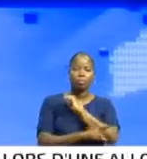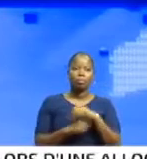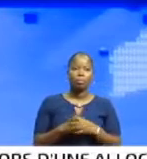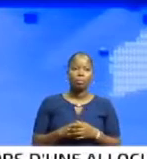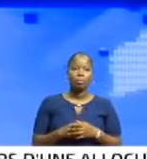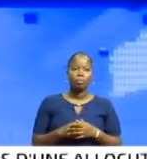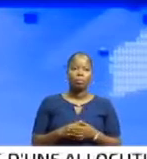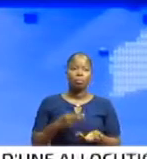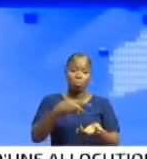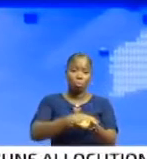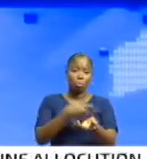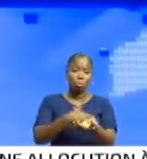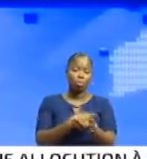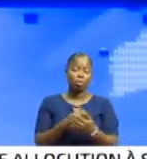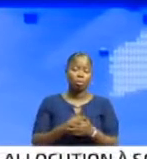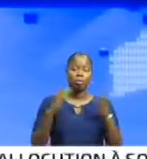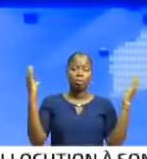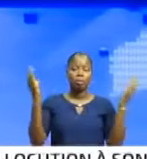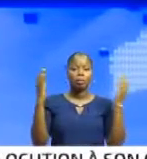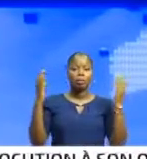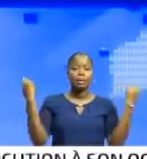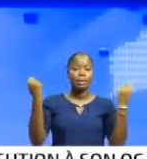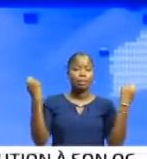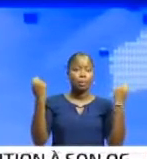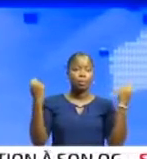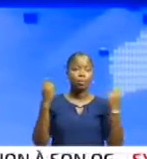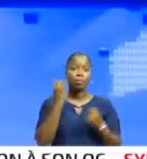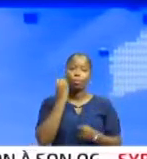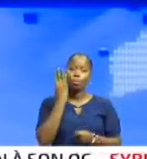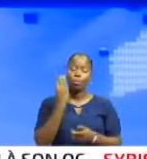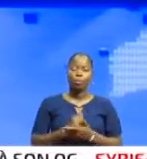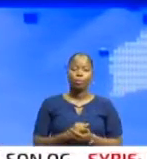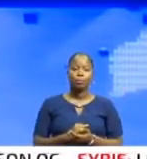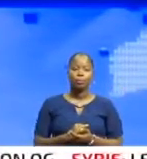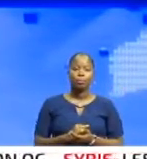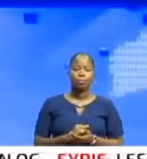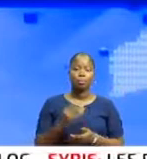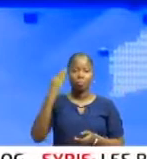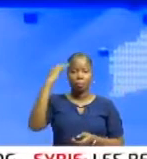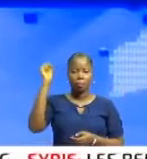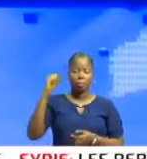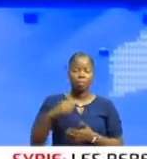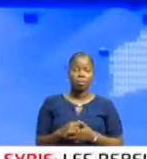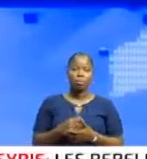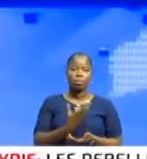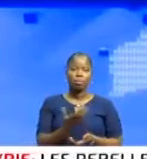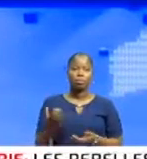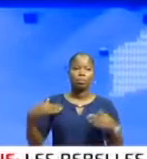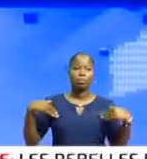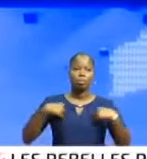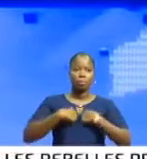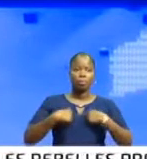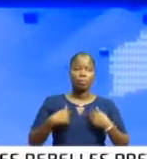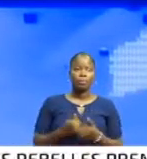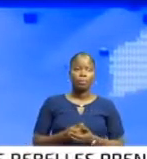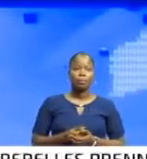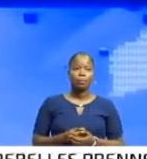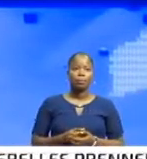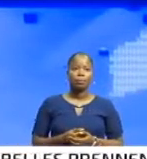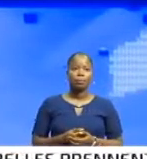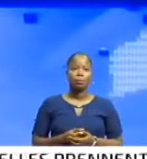quelques deux semaines de la célébration de l'aïd el-kébir ne rassure guère le ministre en charge de l'élevage aminata mane des juges sur